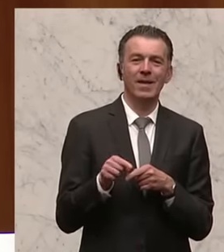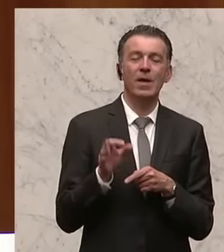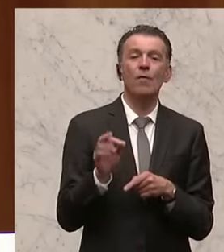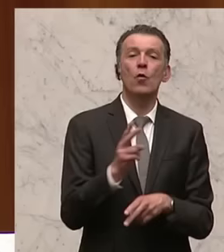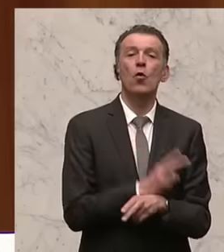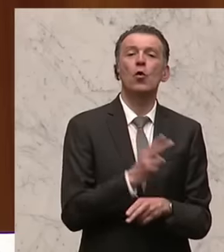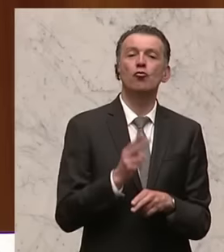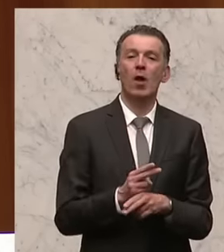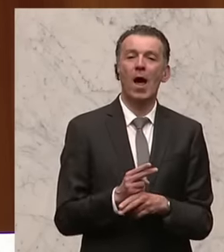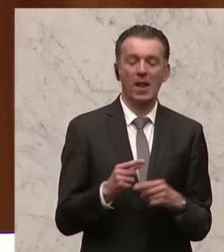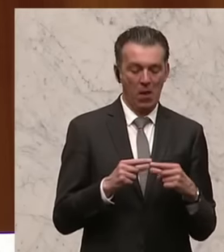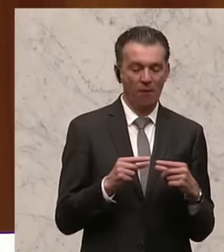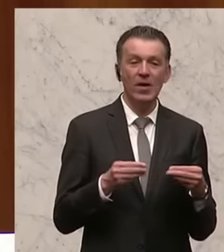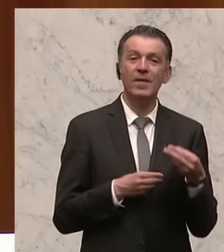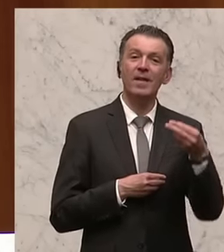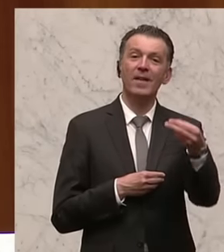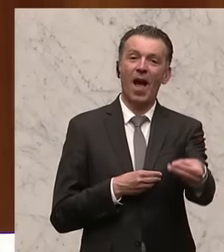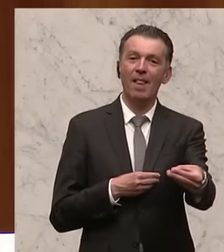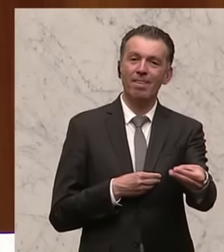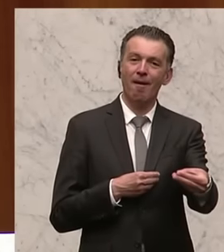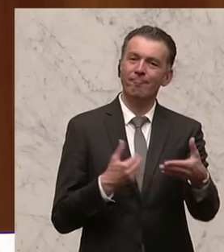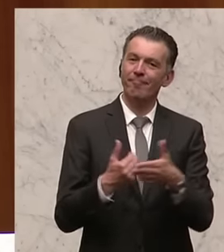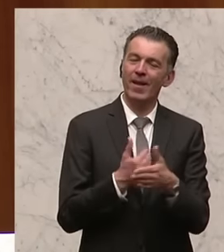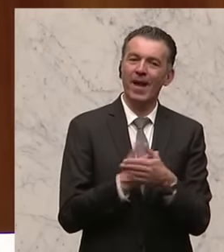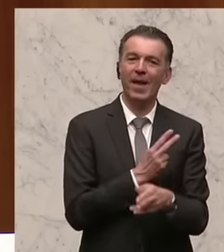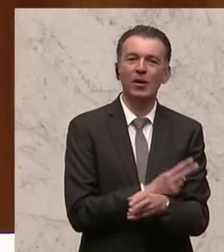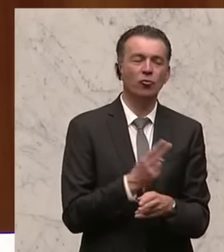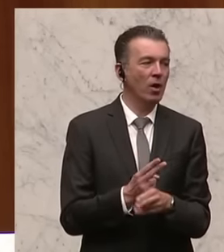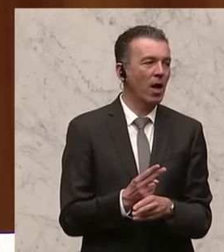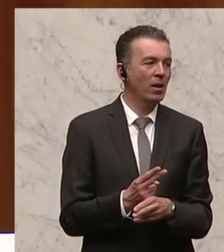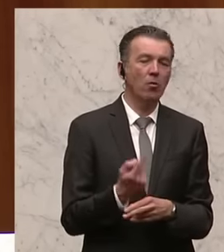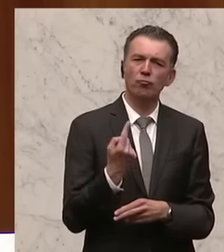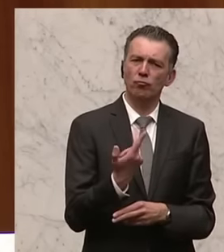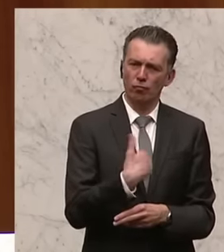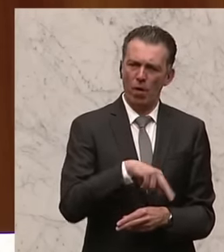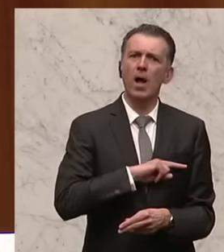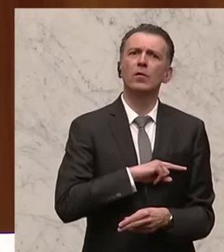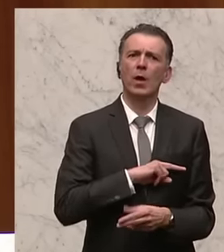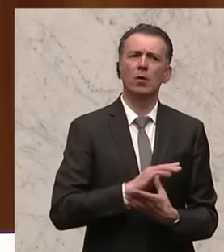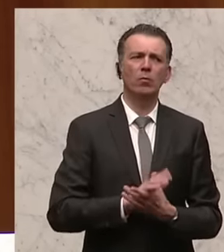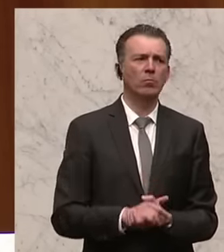des Staates, sie repräsentieren den Staat und haben damit eine große Verantwortung.